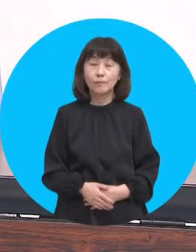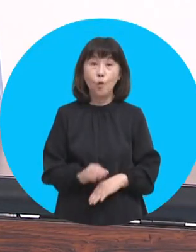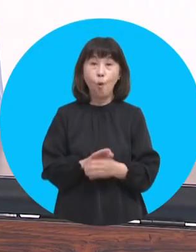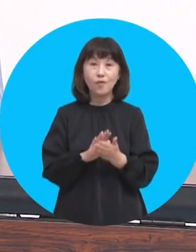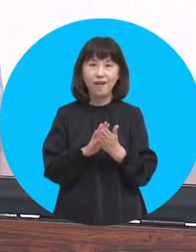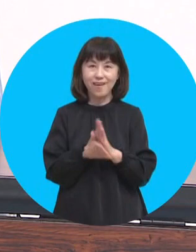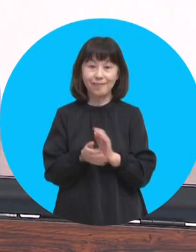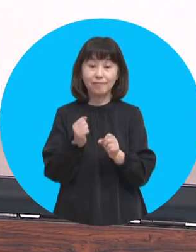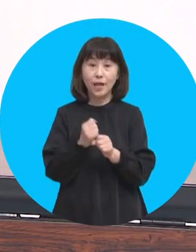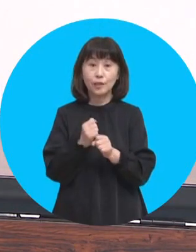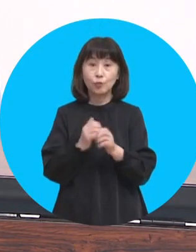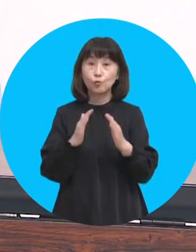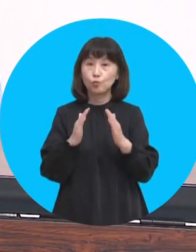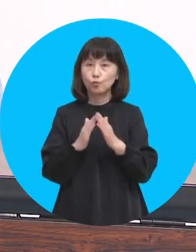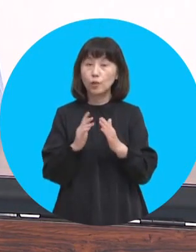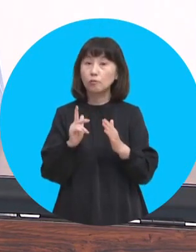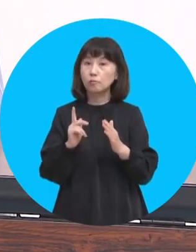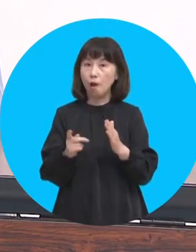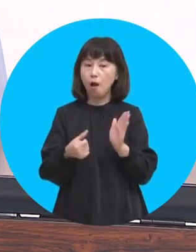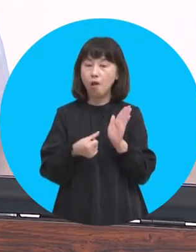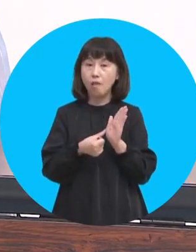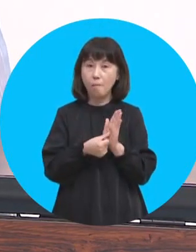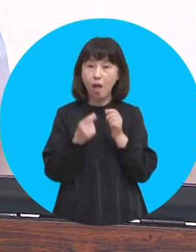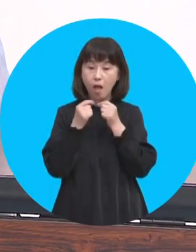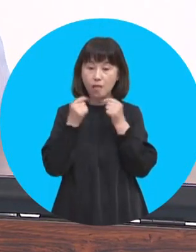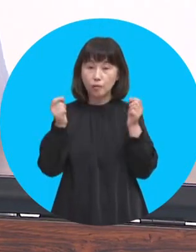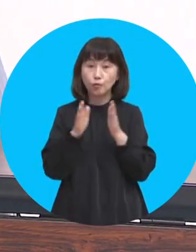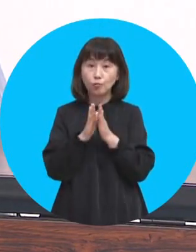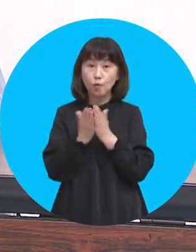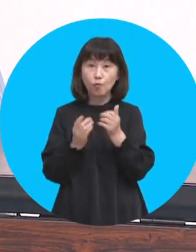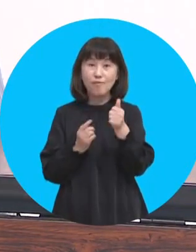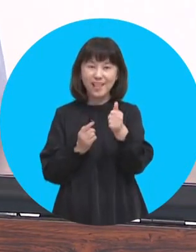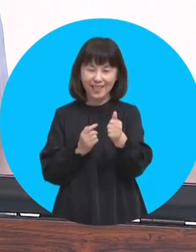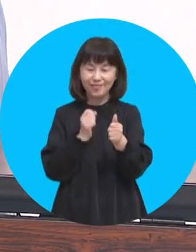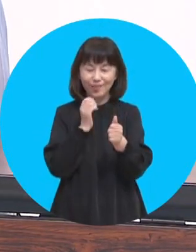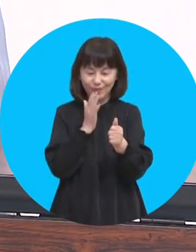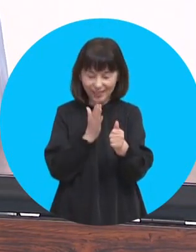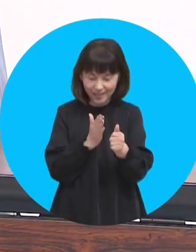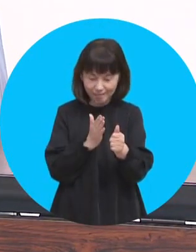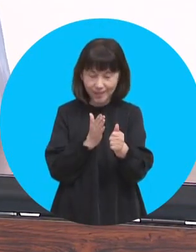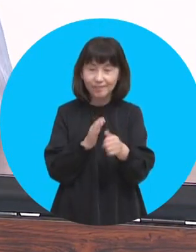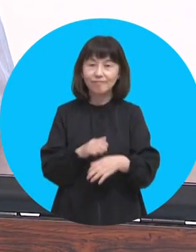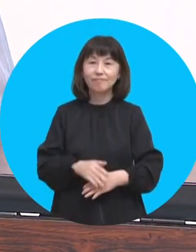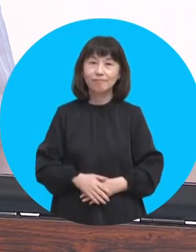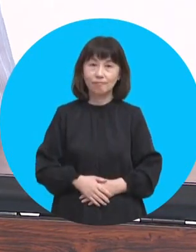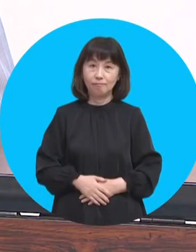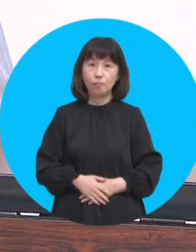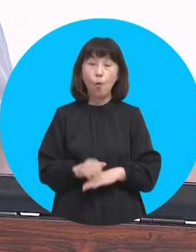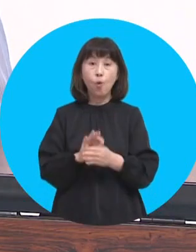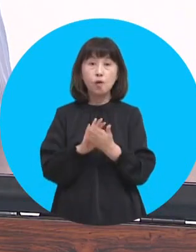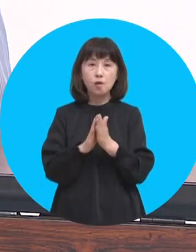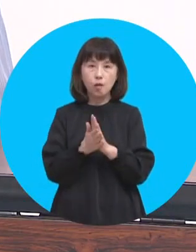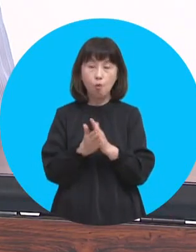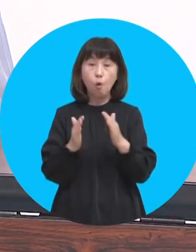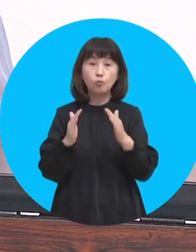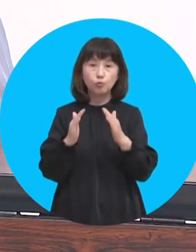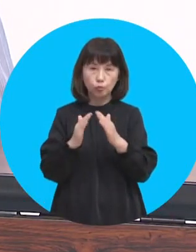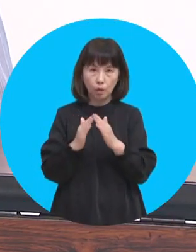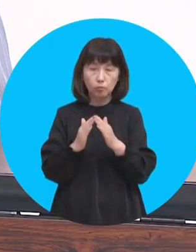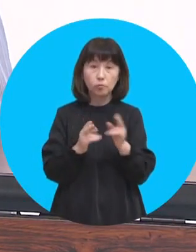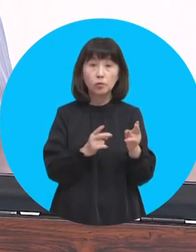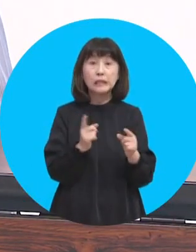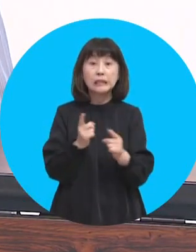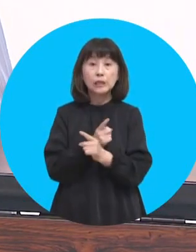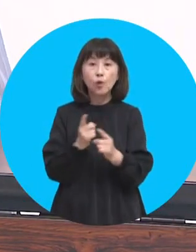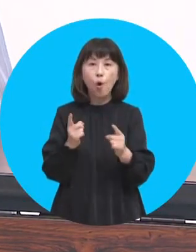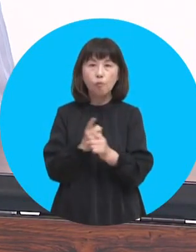県建築住宅課の辰本さんです。よろしくお願いします。 よろしくお願いします。 大分県の住宅リフォーム支援制